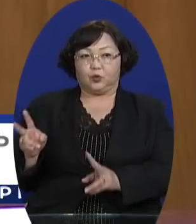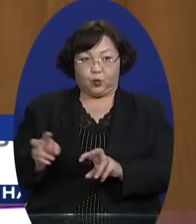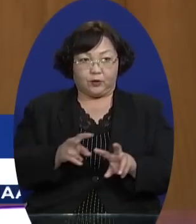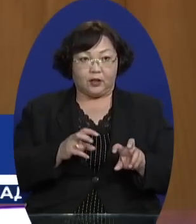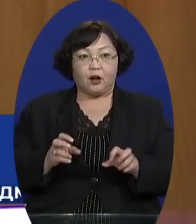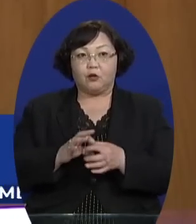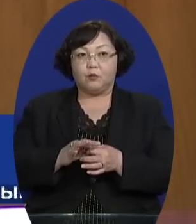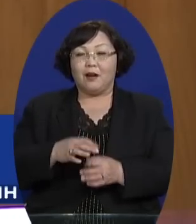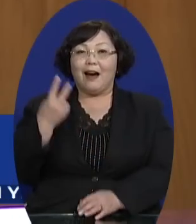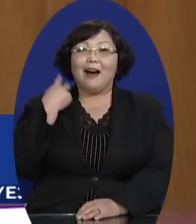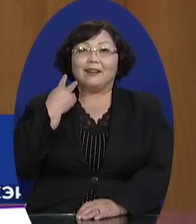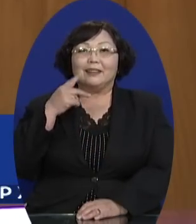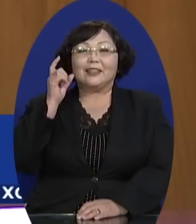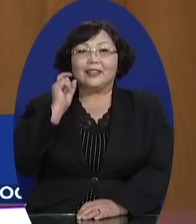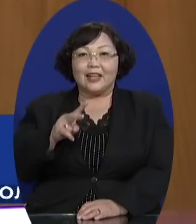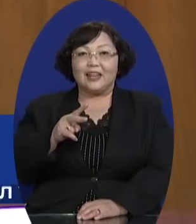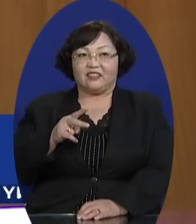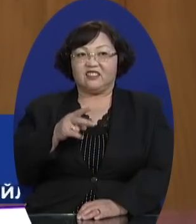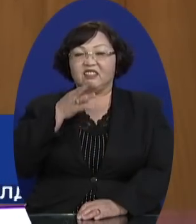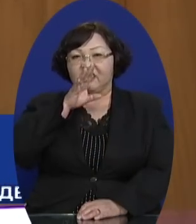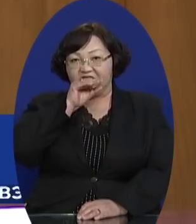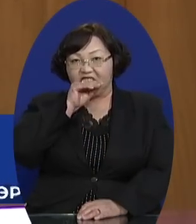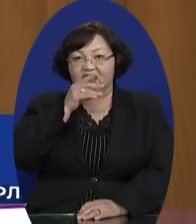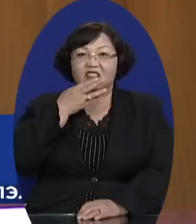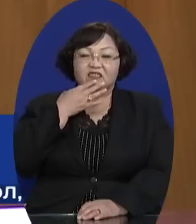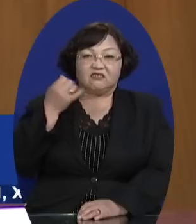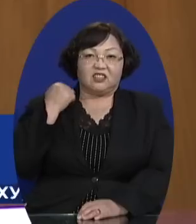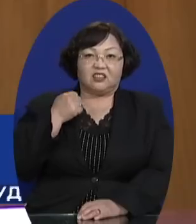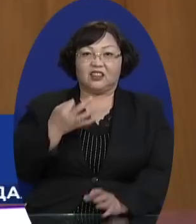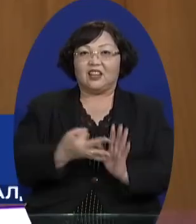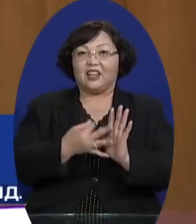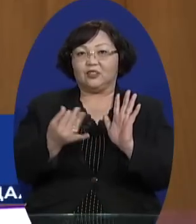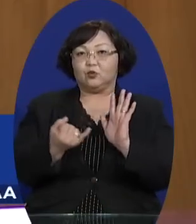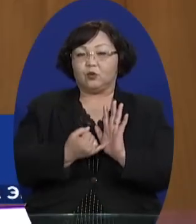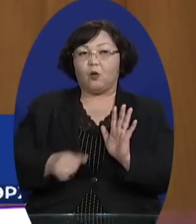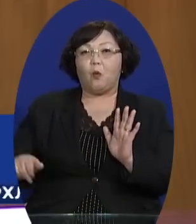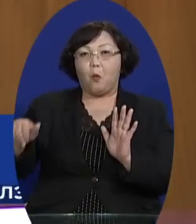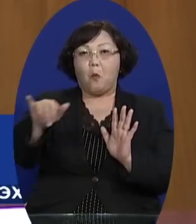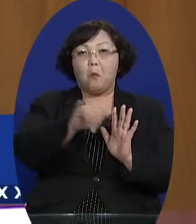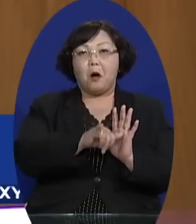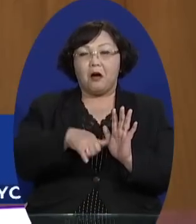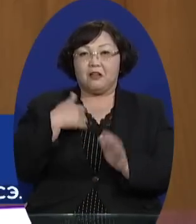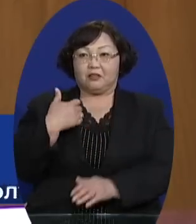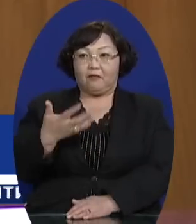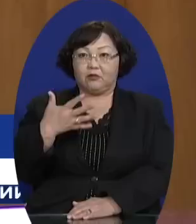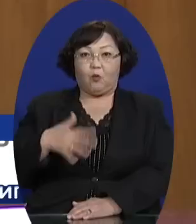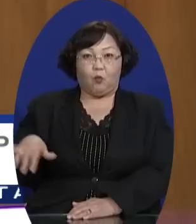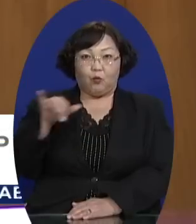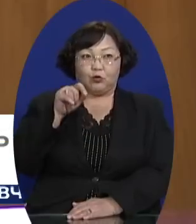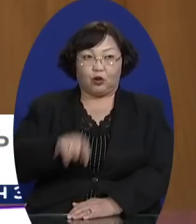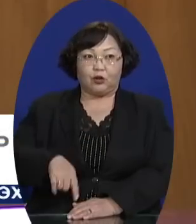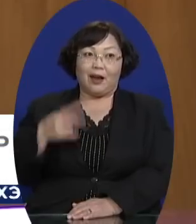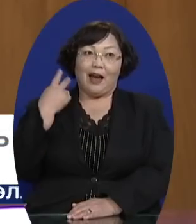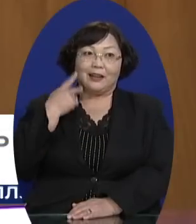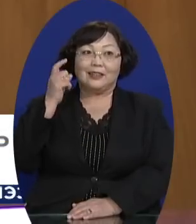ярьдаг 86 орн байна. Энэ 86 орноос 55-д нь одоо англи хэлийг хоёр дахь гадаад хэл гэж